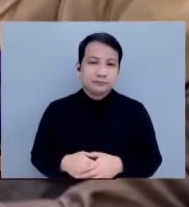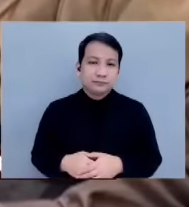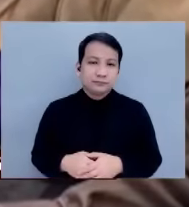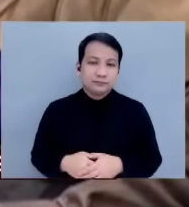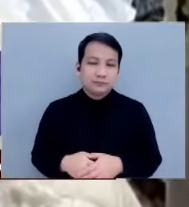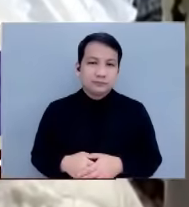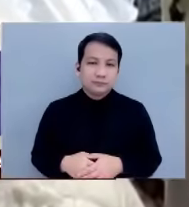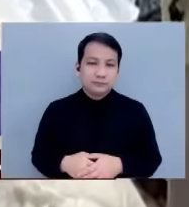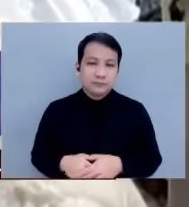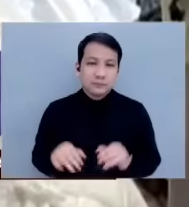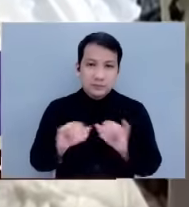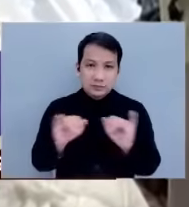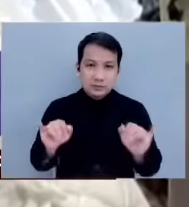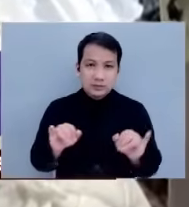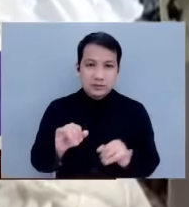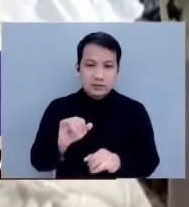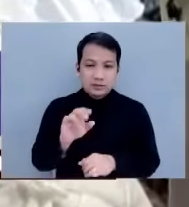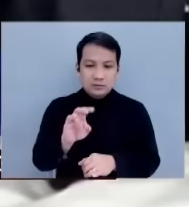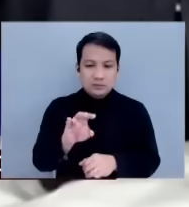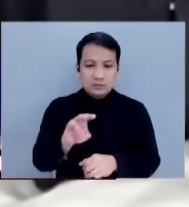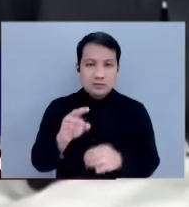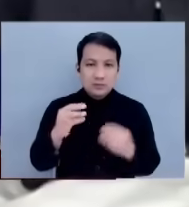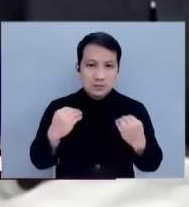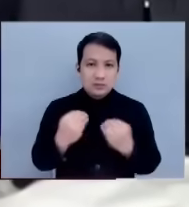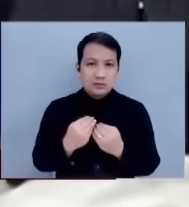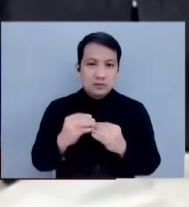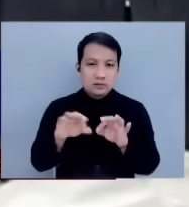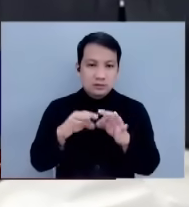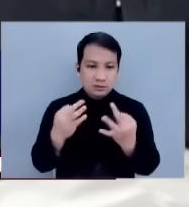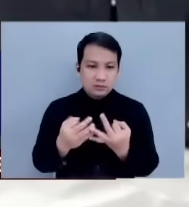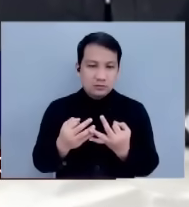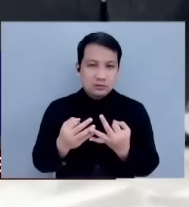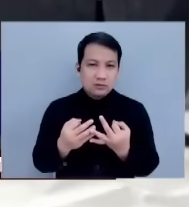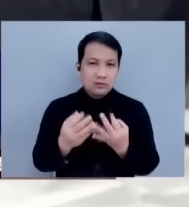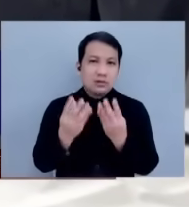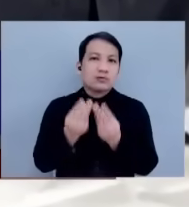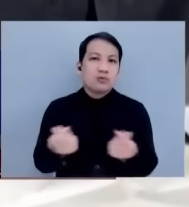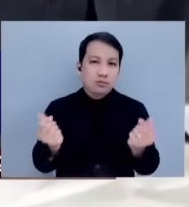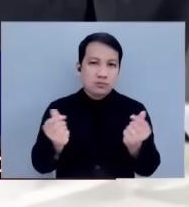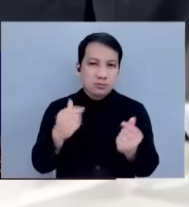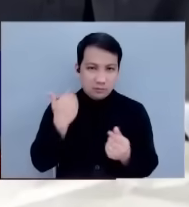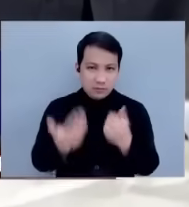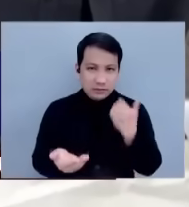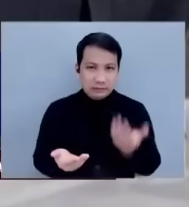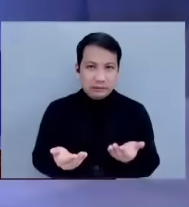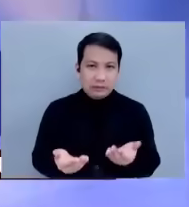Gaya nila, 17 miyembro ng isang pamilya ang agad na lagas.